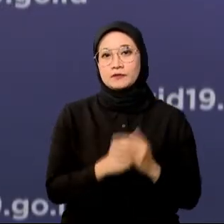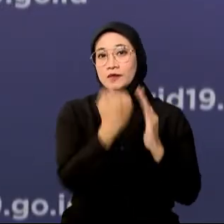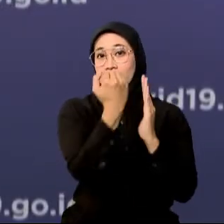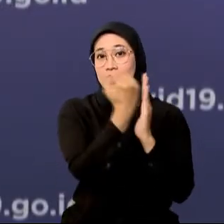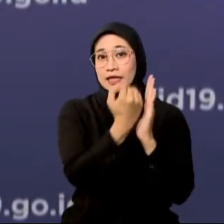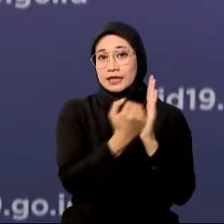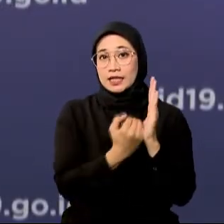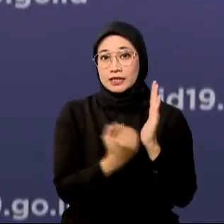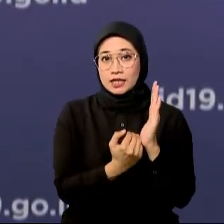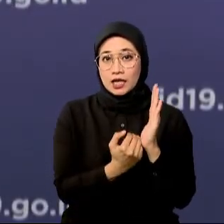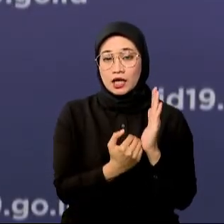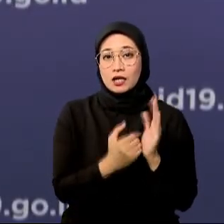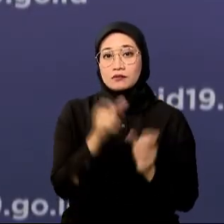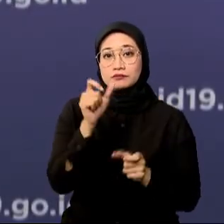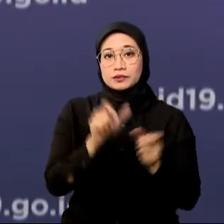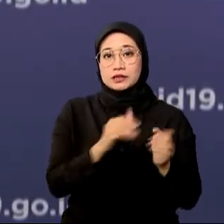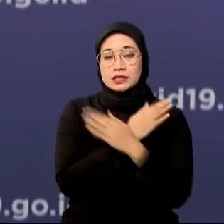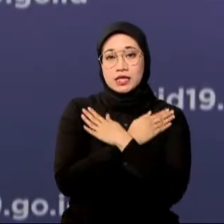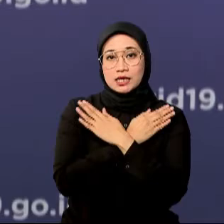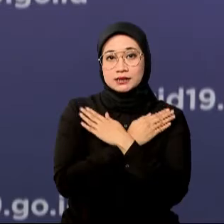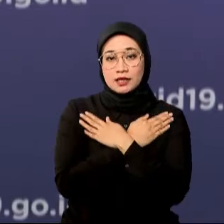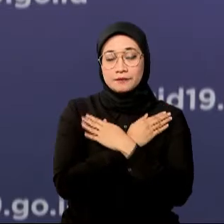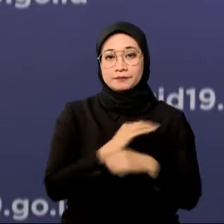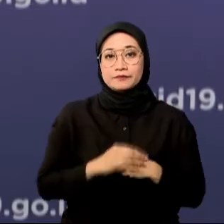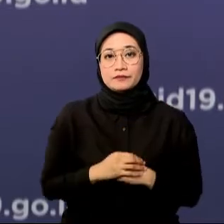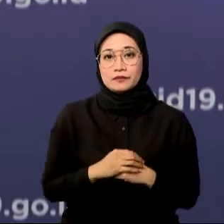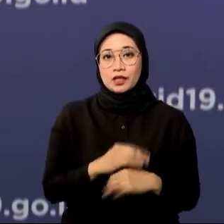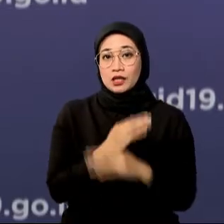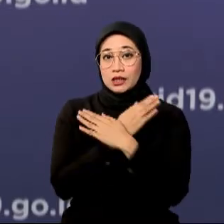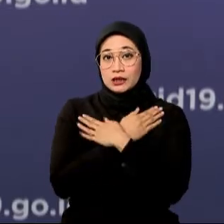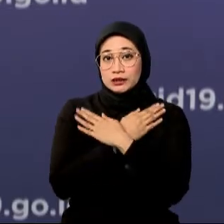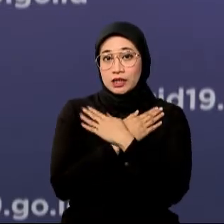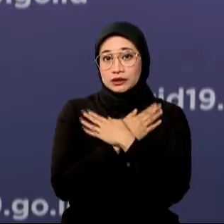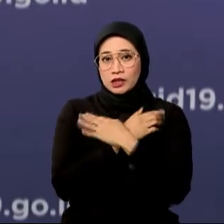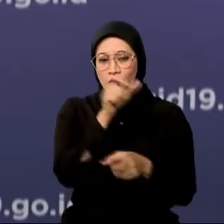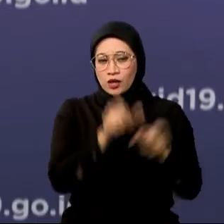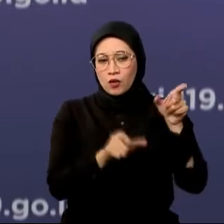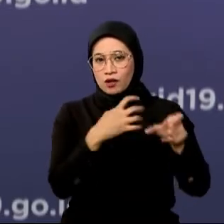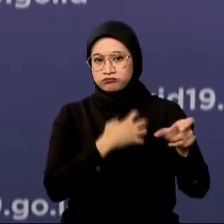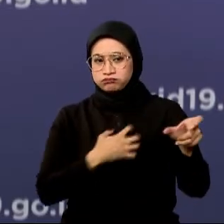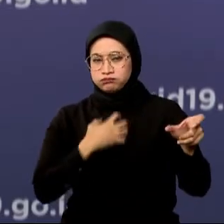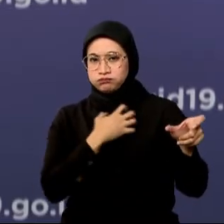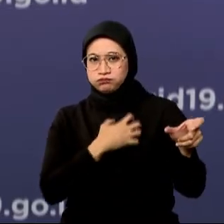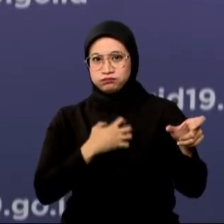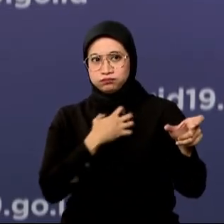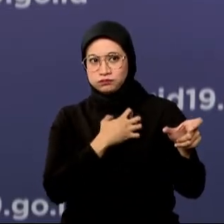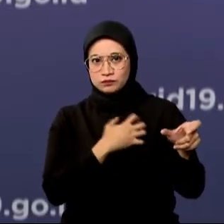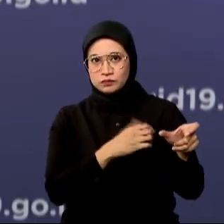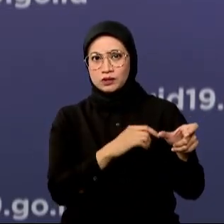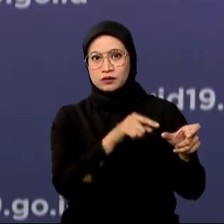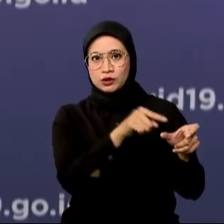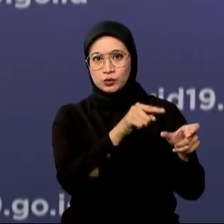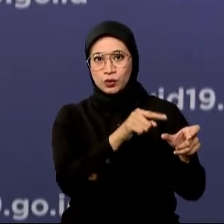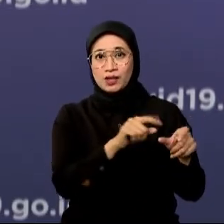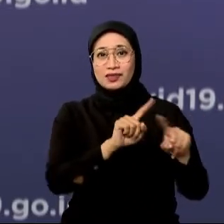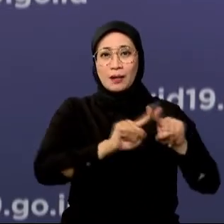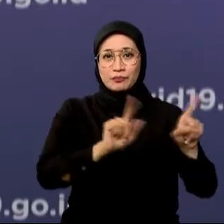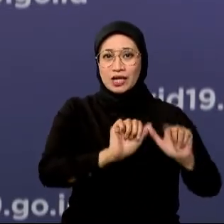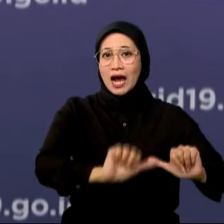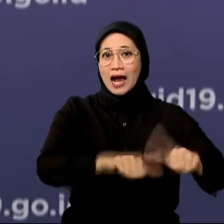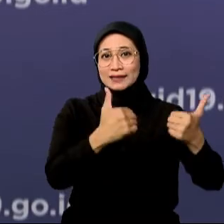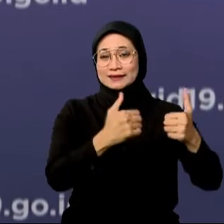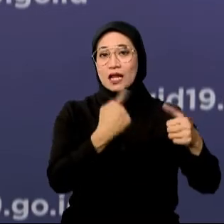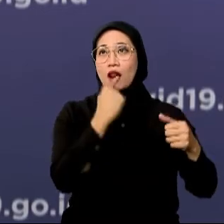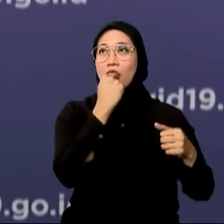kriteria jenazah pasien. Yang pertama, jenazah suspek dari dalam rumah sakit sebelum keluar hasil swab.